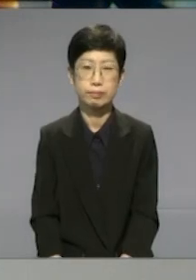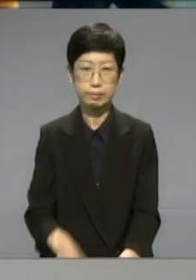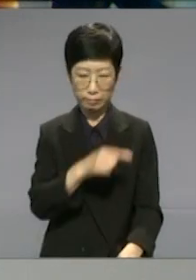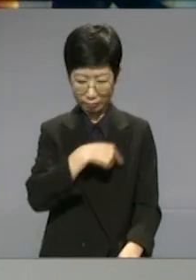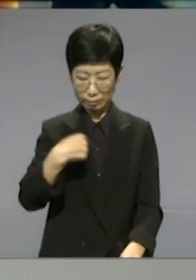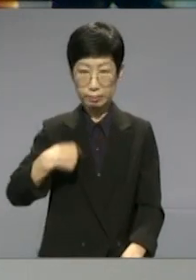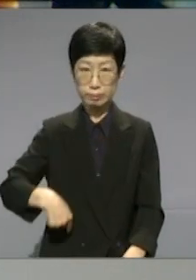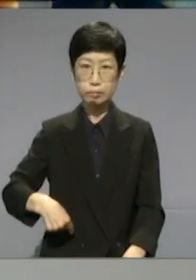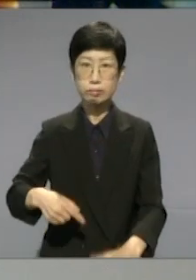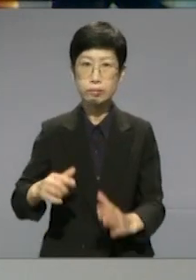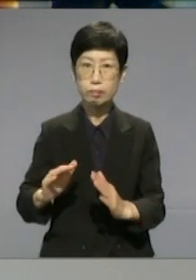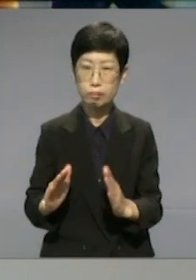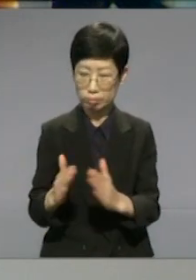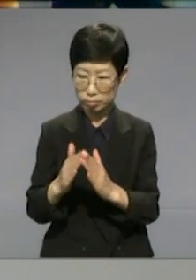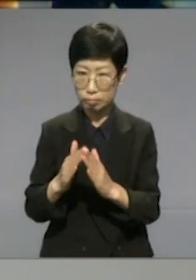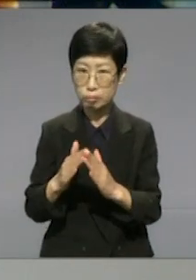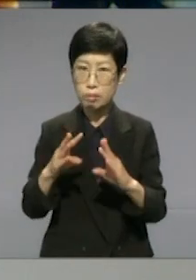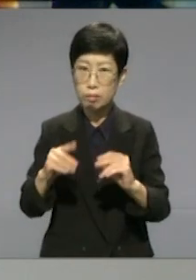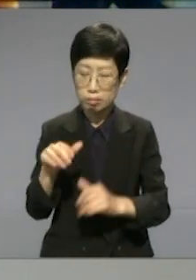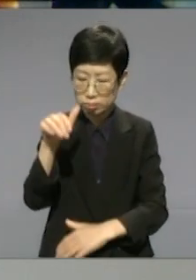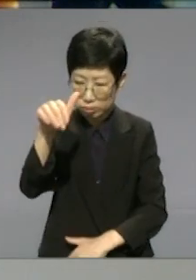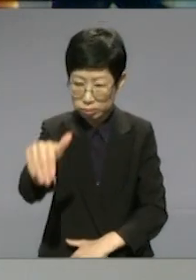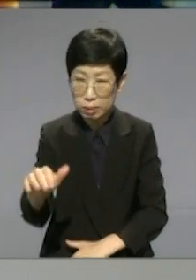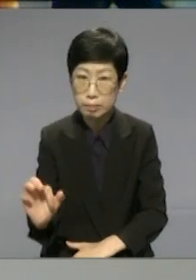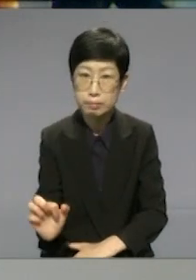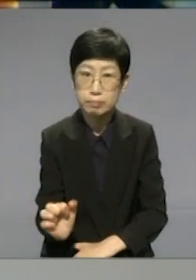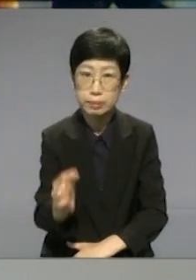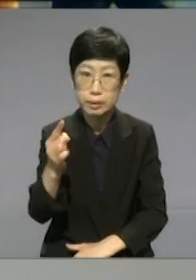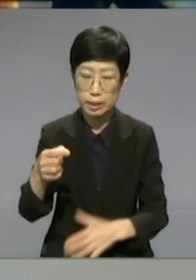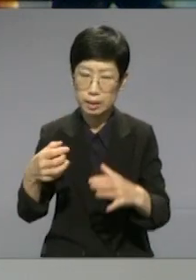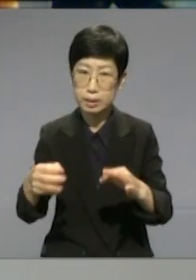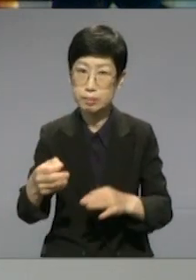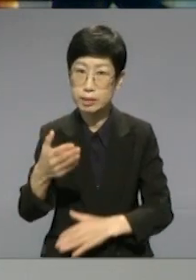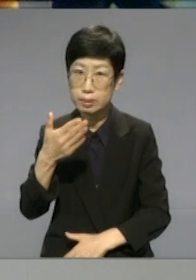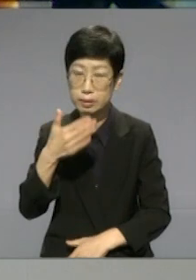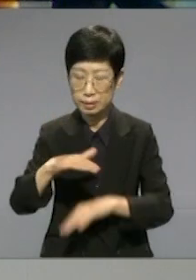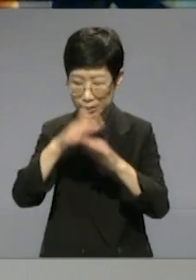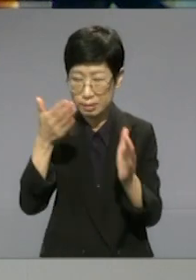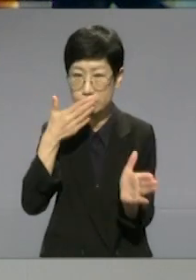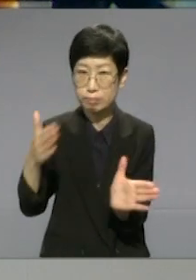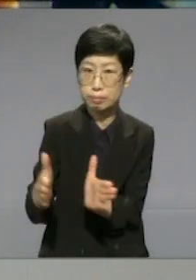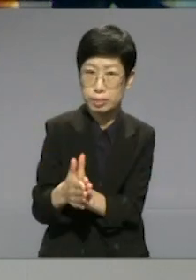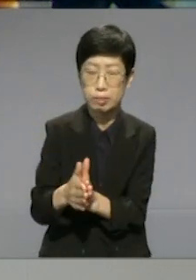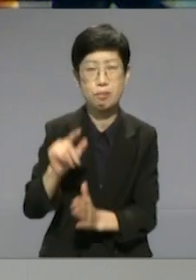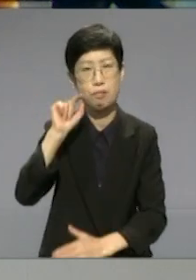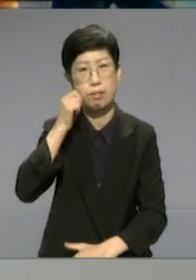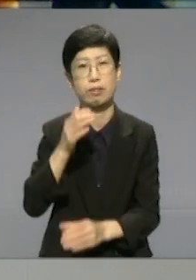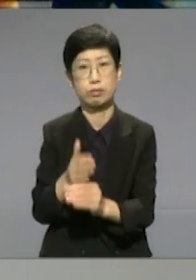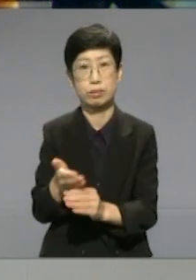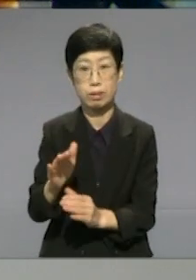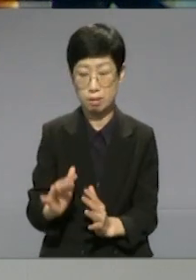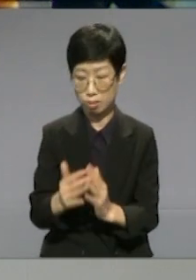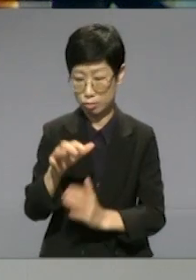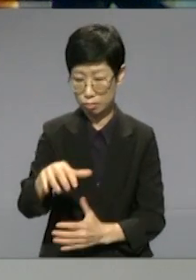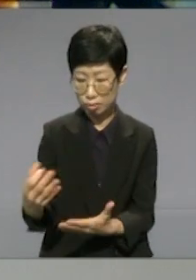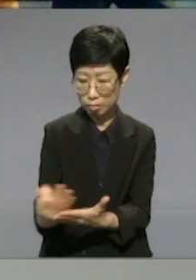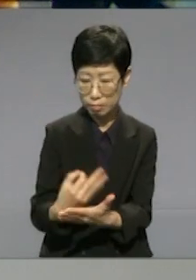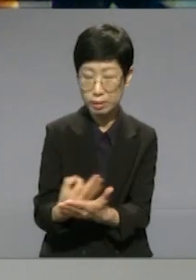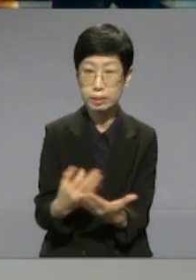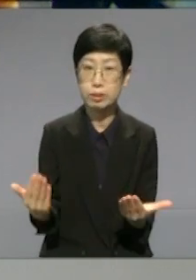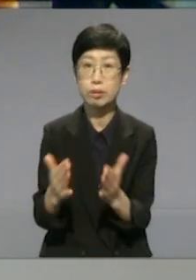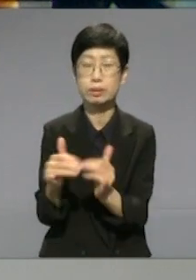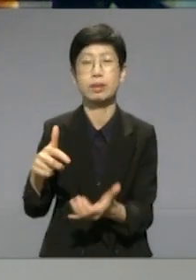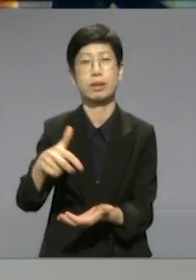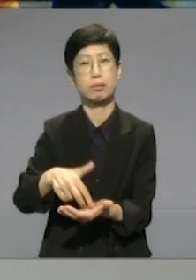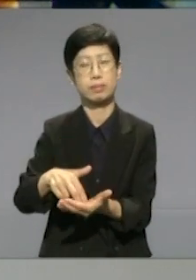중국의 부동산 위기는 금융산업 전반에도 힘든 고비지만 건축 현장이 삶의 터전인 많은 노동자들의